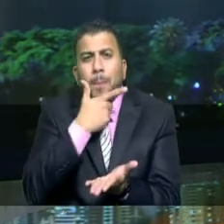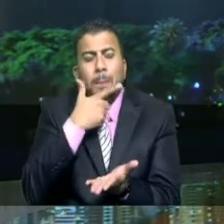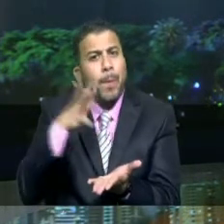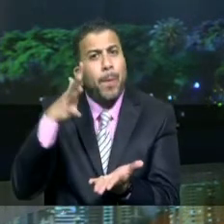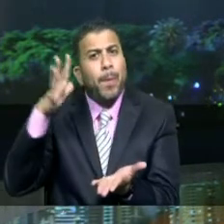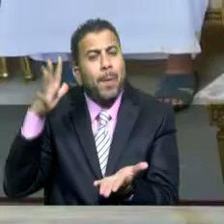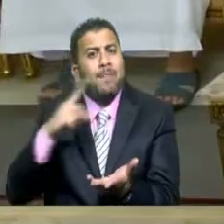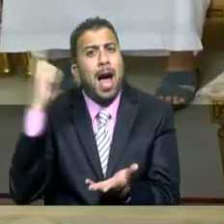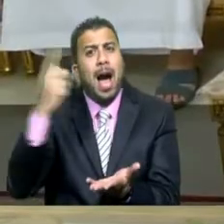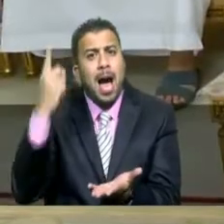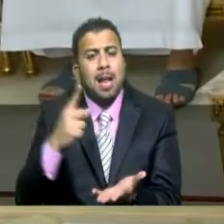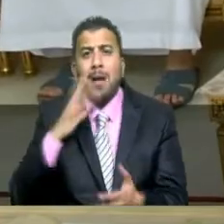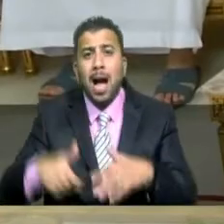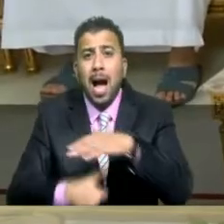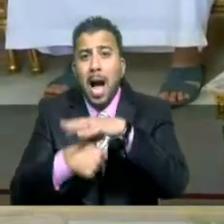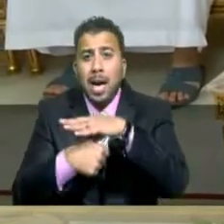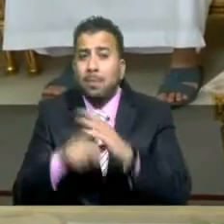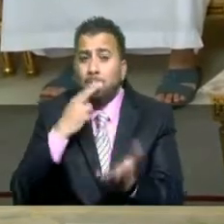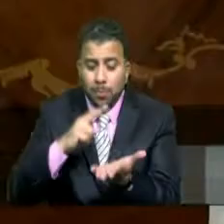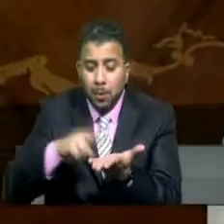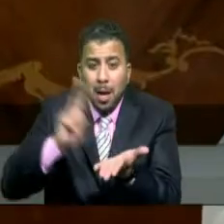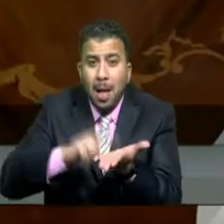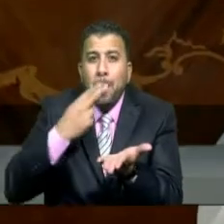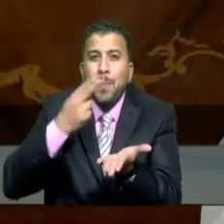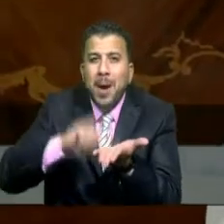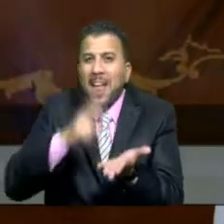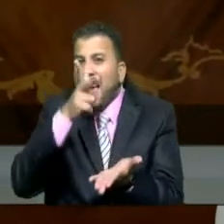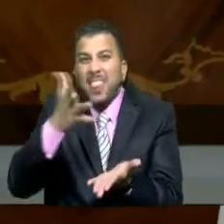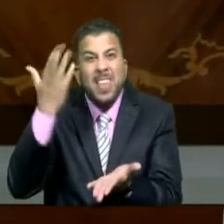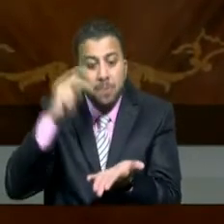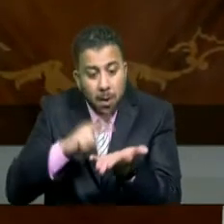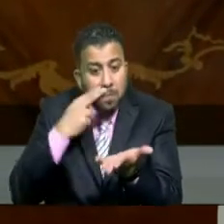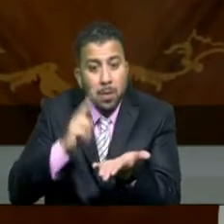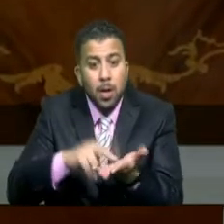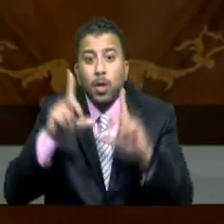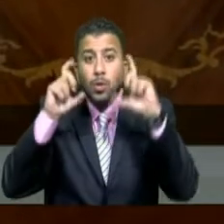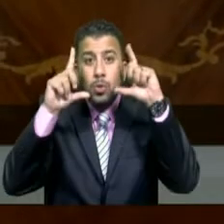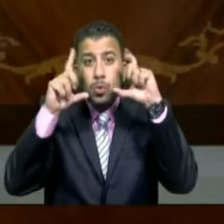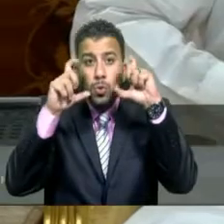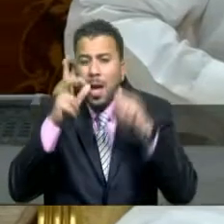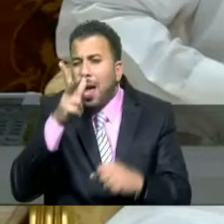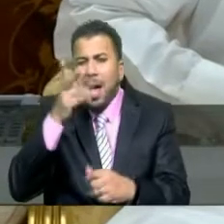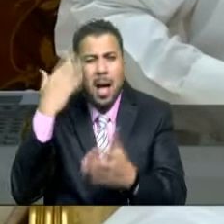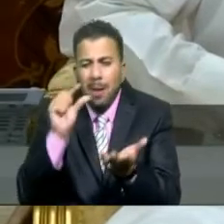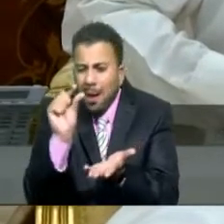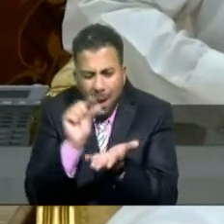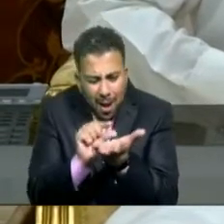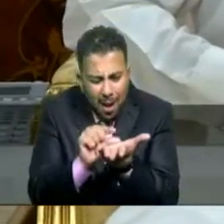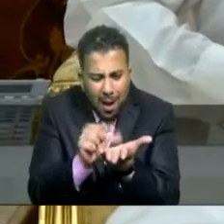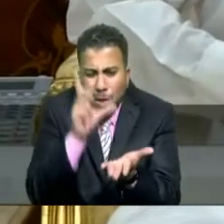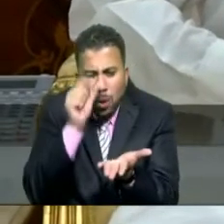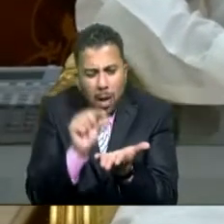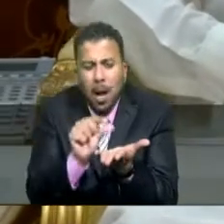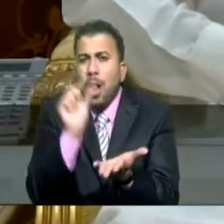الذي يحمل صوره لاقدم لؤلؤه في العالم والتي تم اكتشافها في موقع ام القيوين اثنين